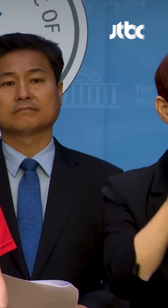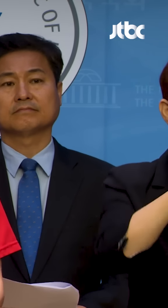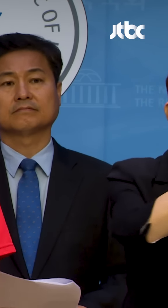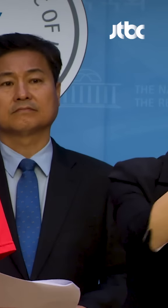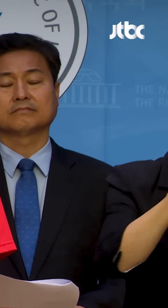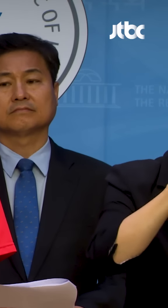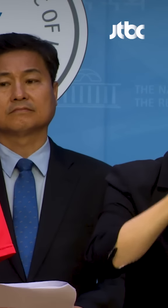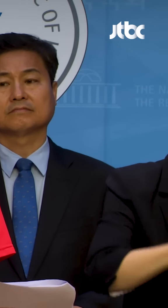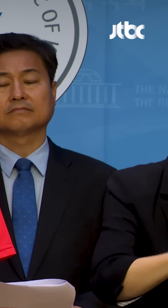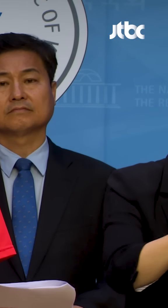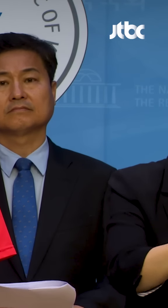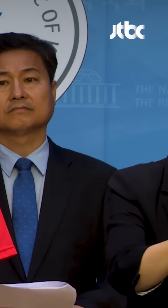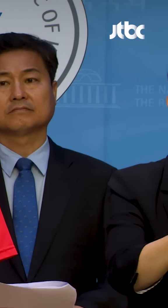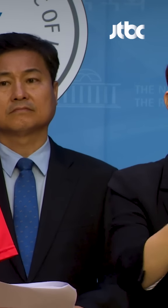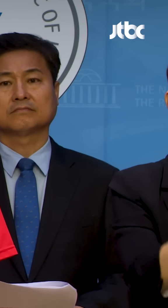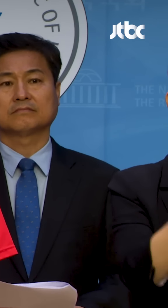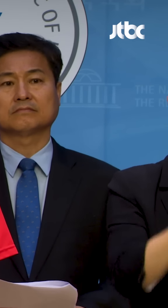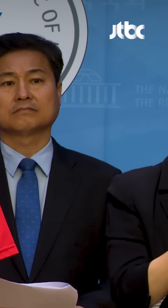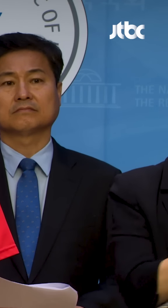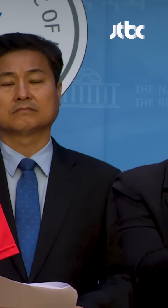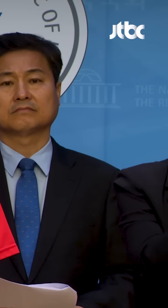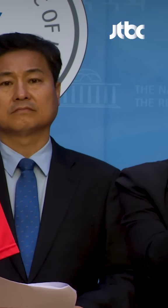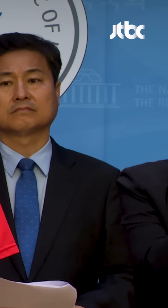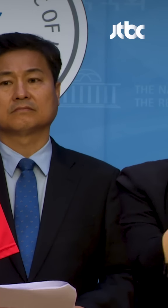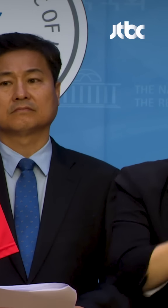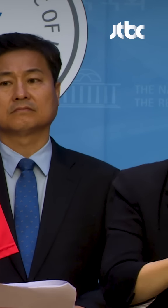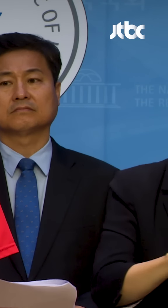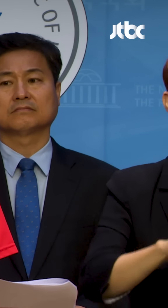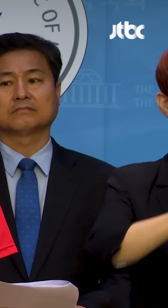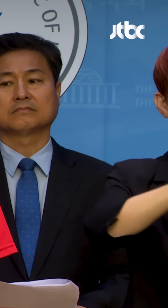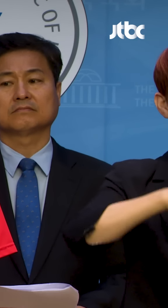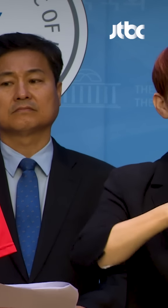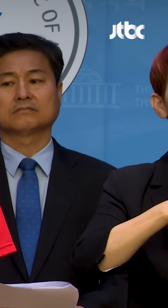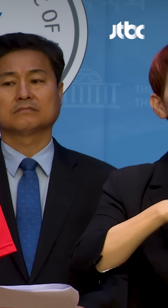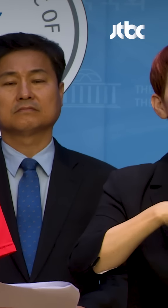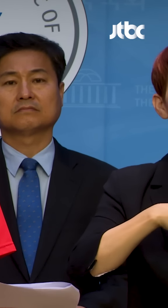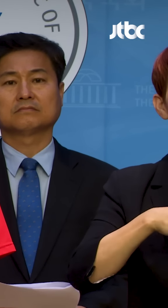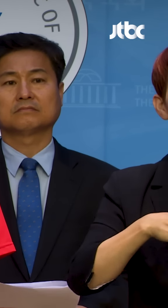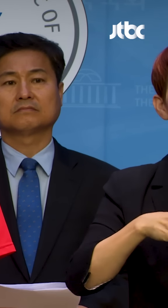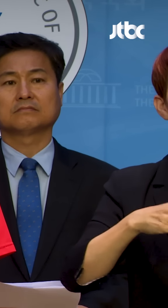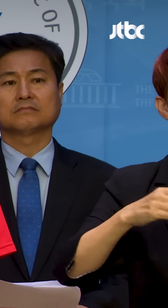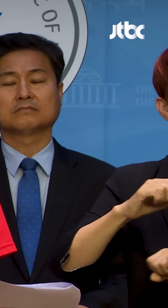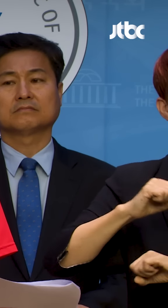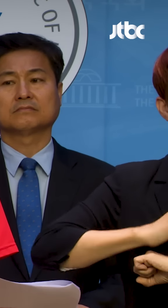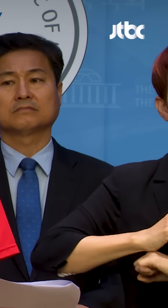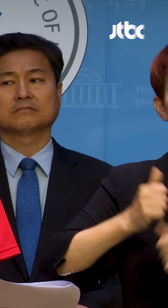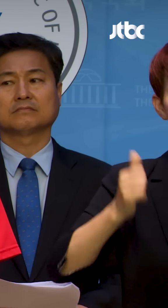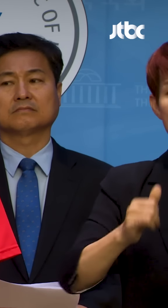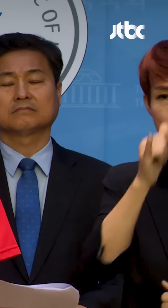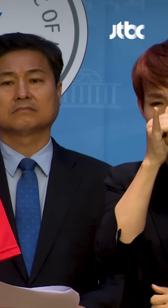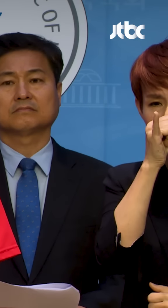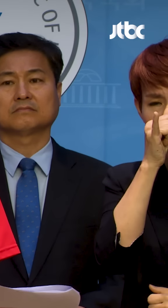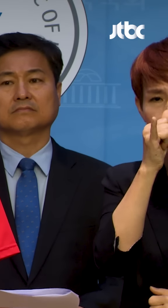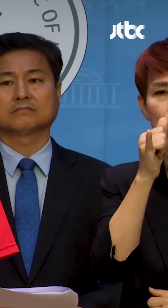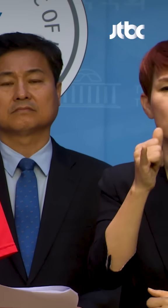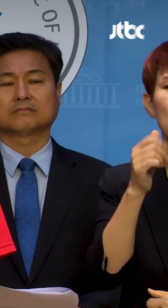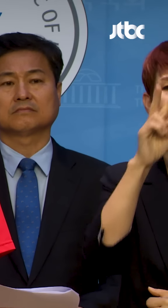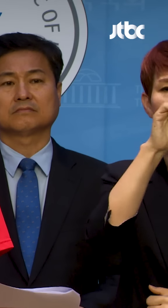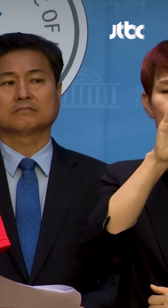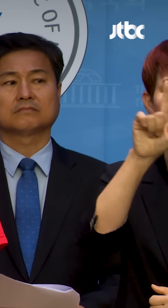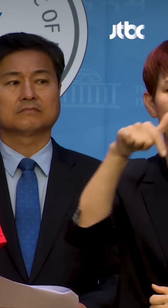원칙대로 밝혔는데 오히려 군사재판을 받게 된 포항 출신 해병대 수사단장 박정훈